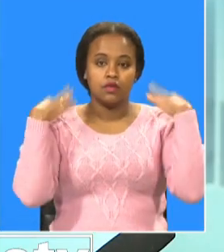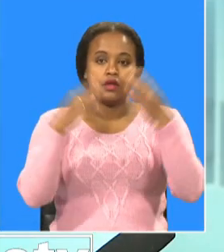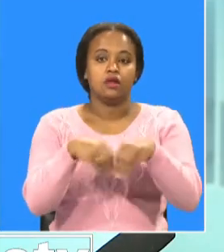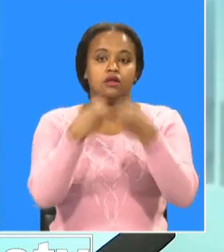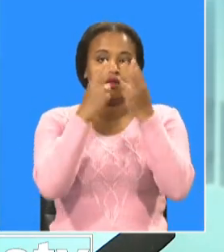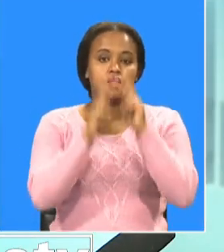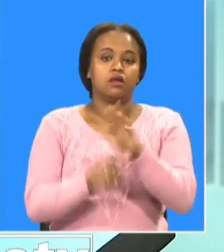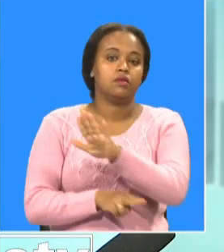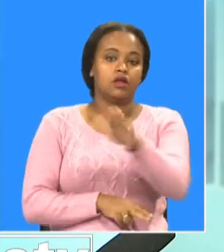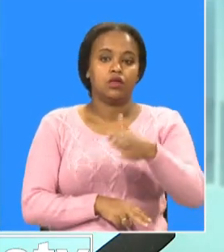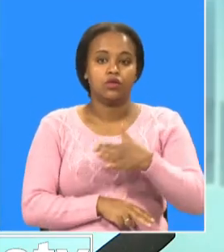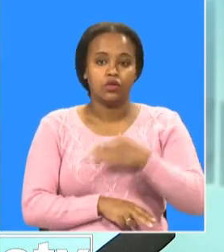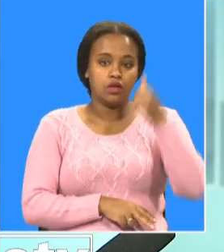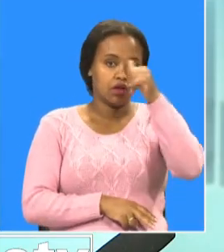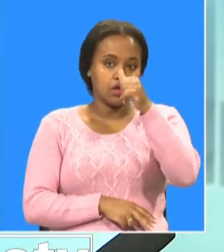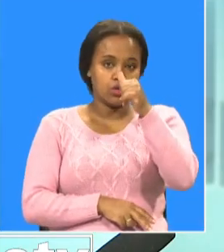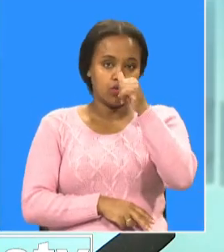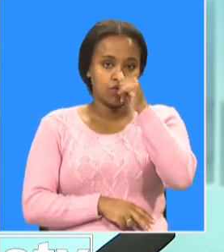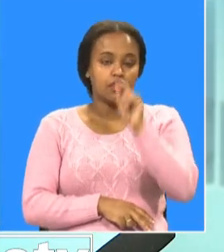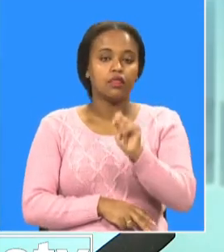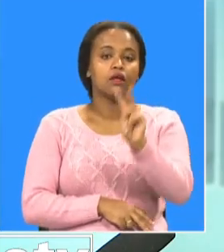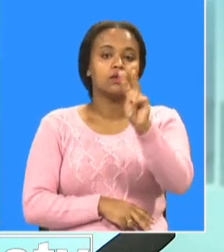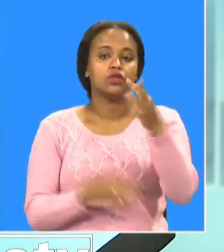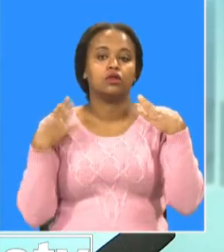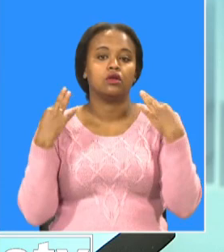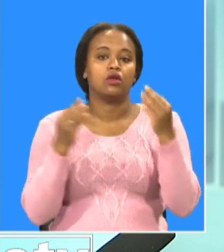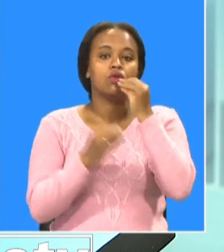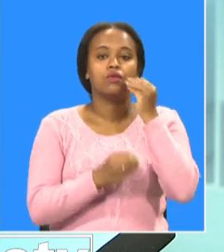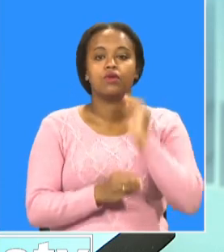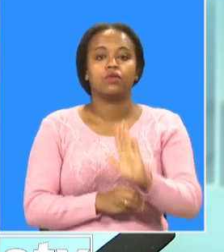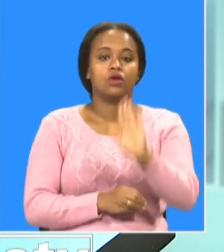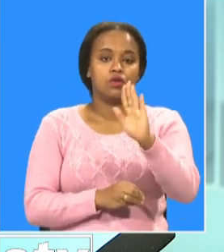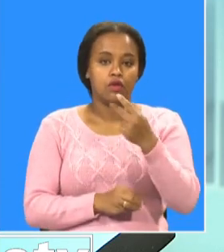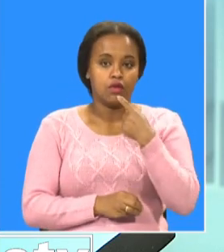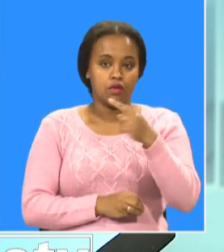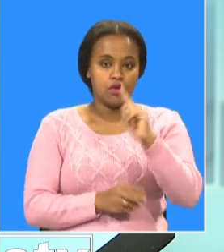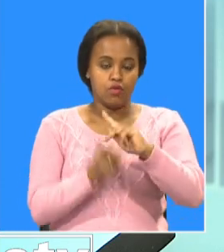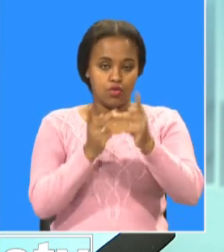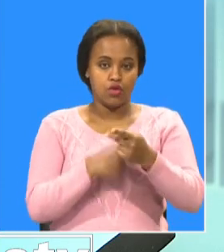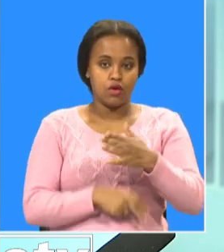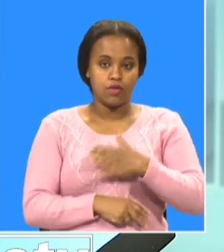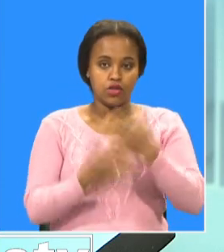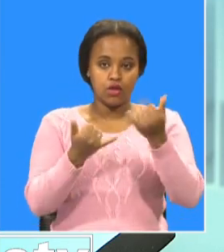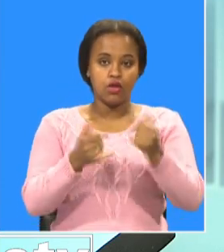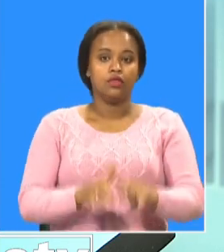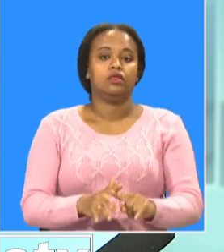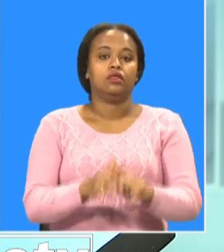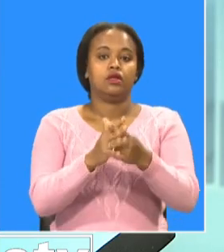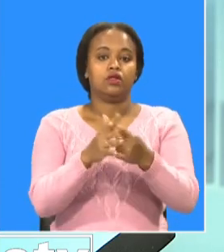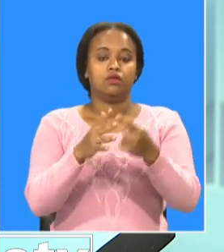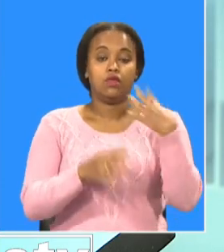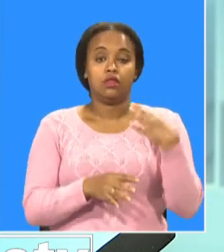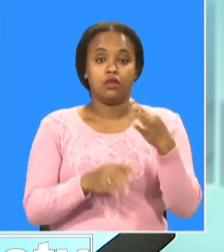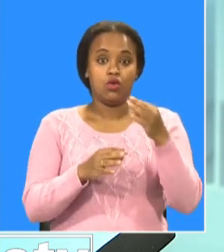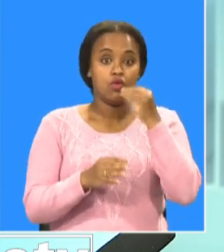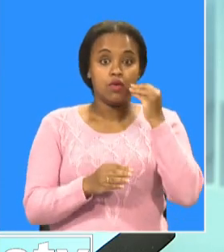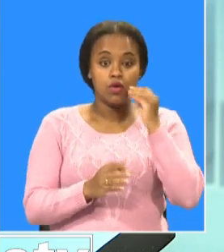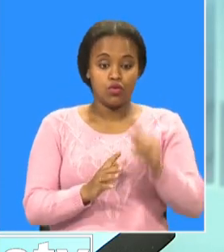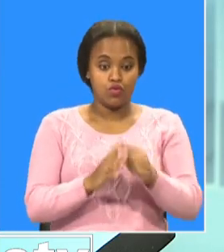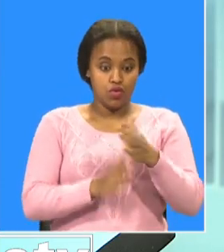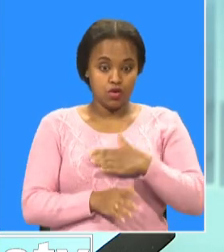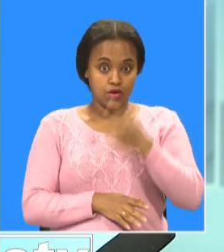ተናስተልን ተመልካቾቻችን ከኢትዮጵያ ቴሌቪዥን ጤናው በቤትዎ የተሰኘው ፕሮግራማችን አሁን ተጀምሯል። የጤናው በቤትዎ